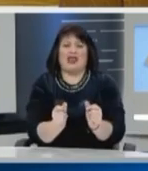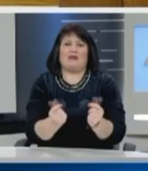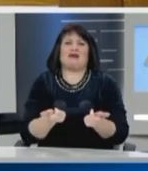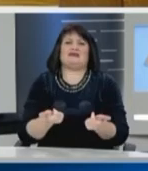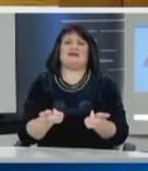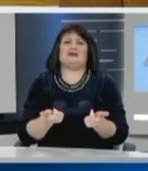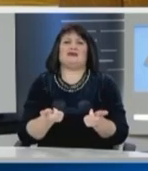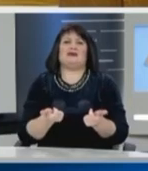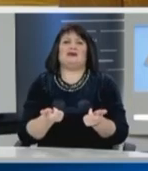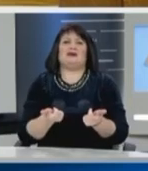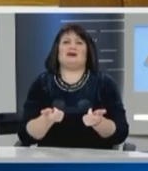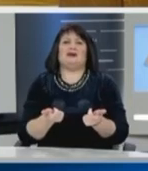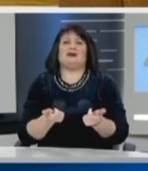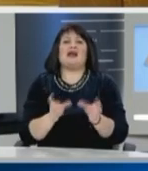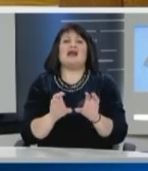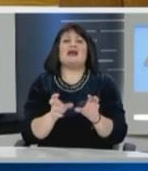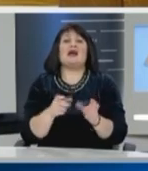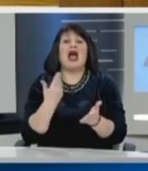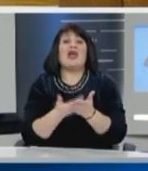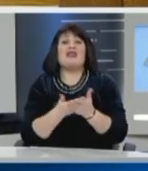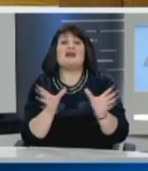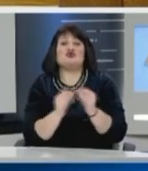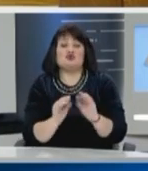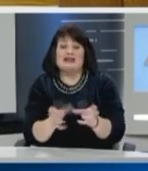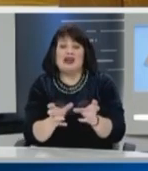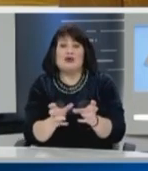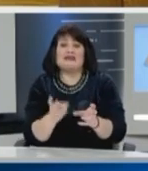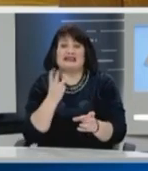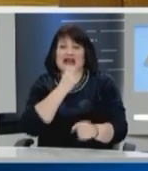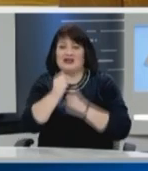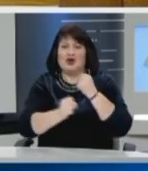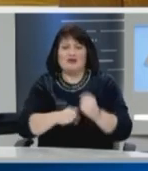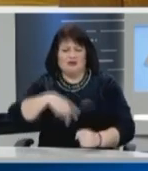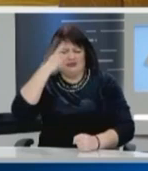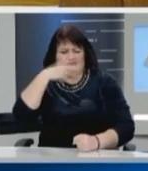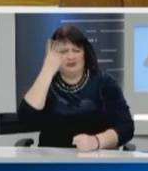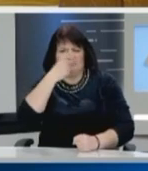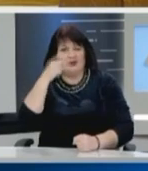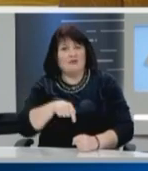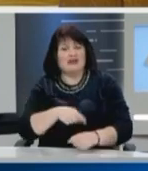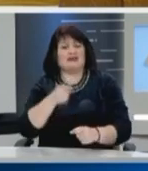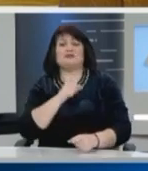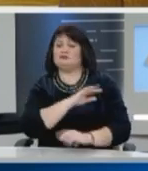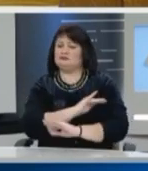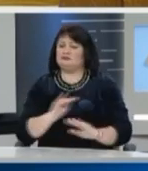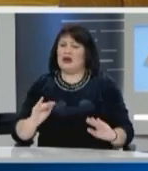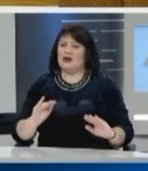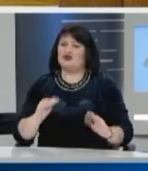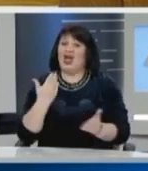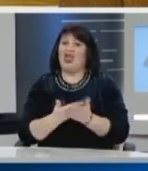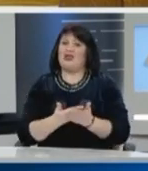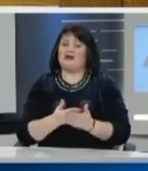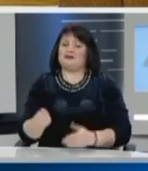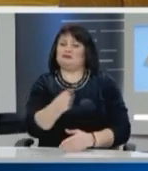ρύθμιση του ραδιοτηλεοπτικού τοπίου για πρώτη φορά μετά από 30 χρόνια ασυδοσίας, αλλά και τη διαρκή